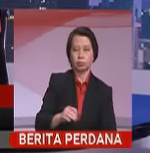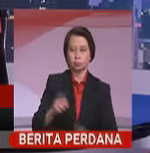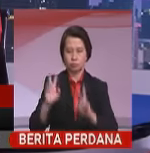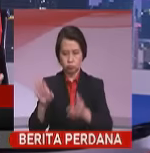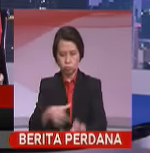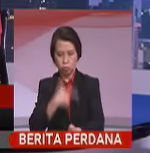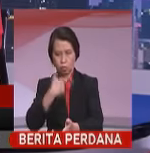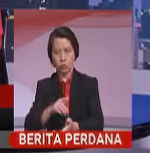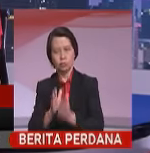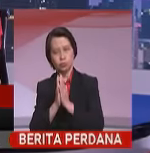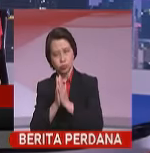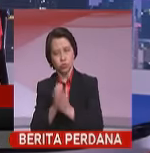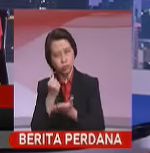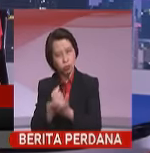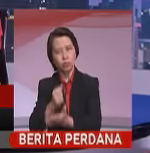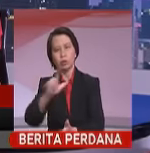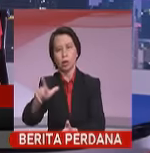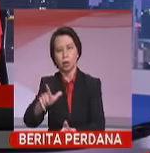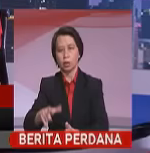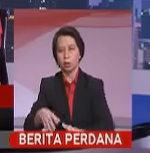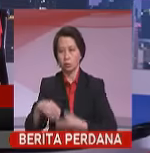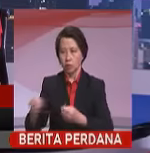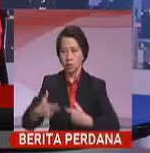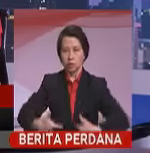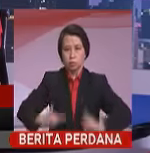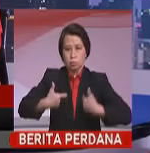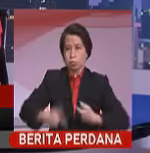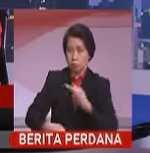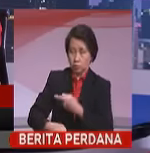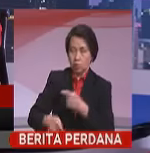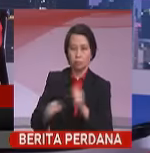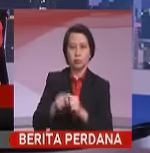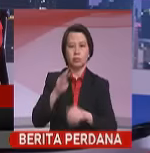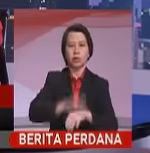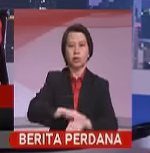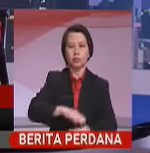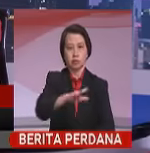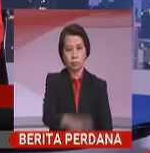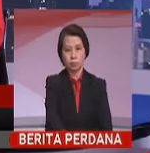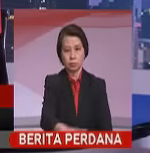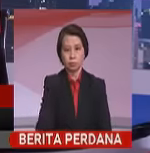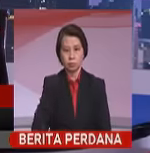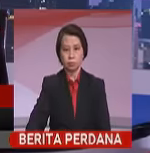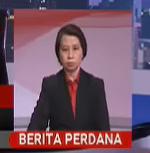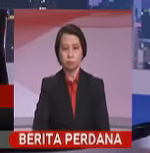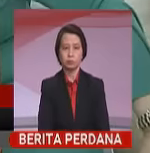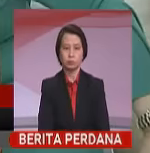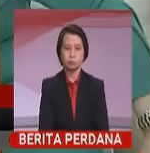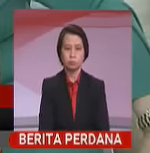dicipta bersama dengan ibunya yang berkisarkan kehidupannya semasa kanak-kanak.